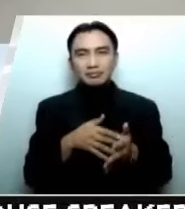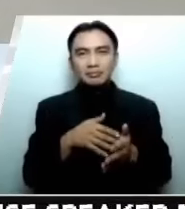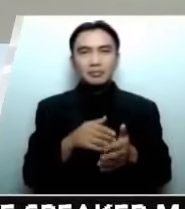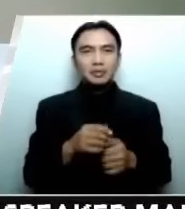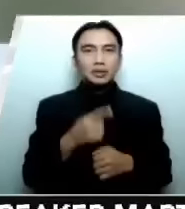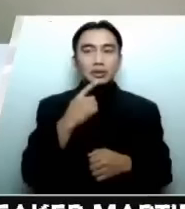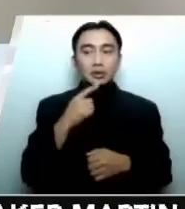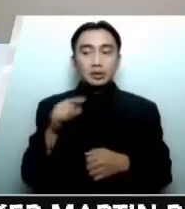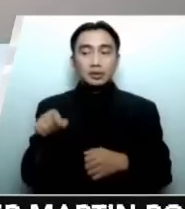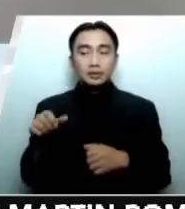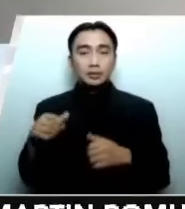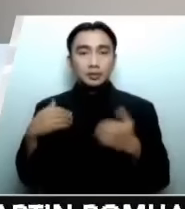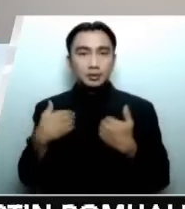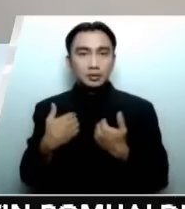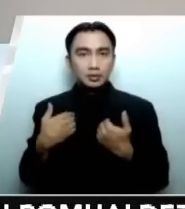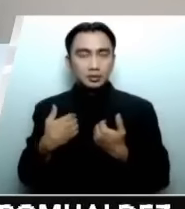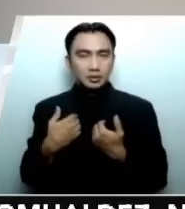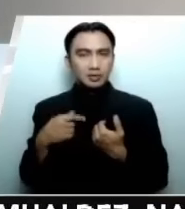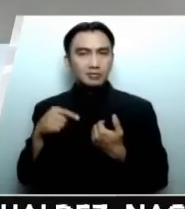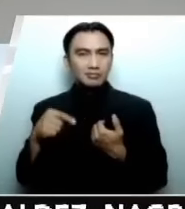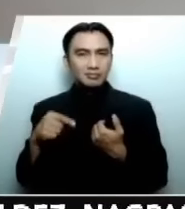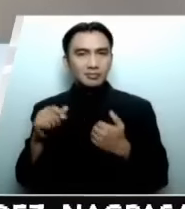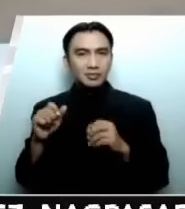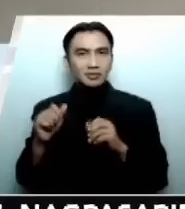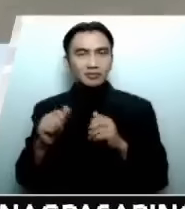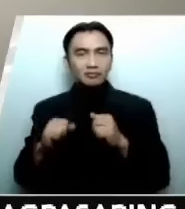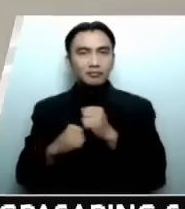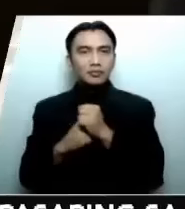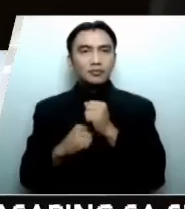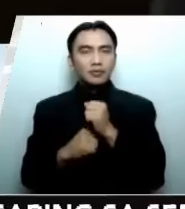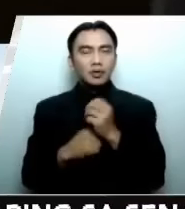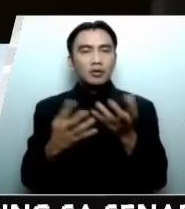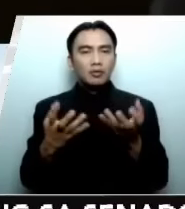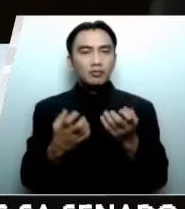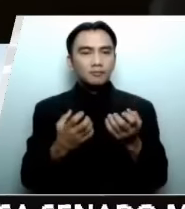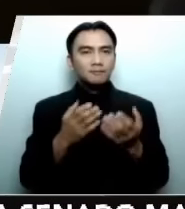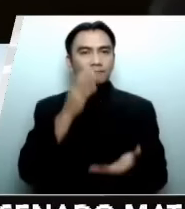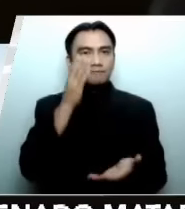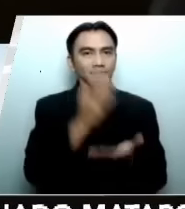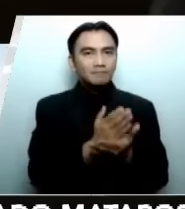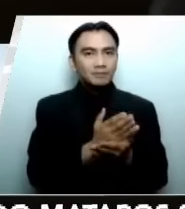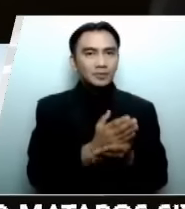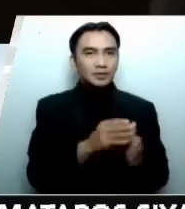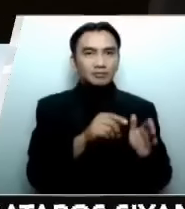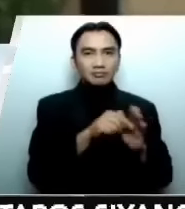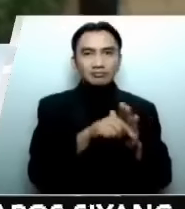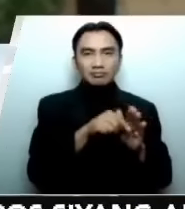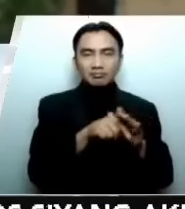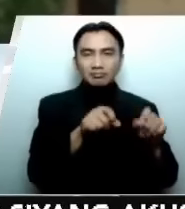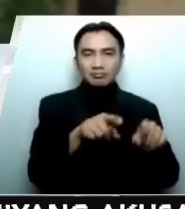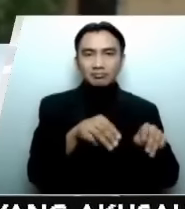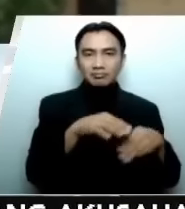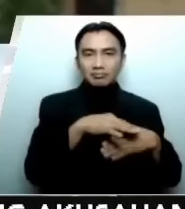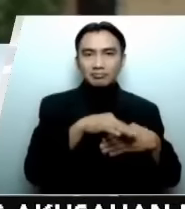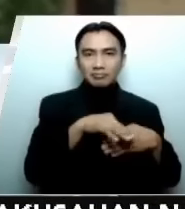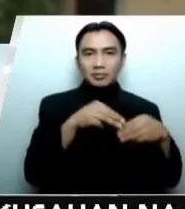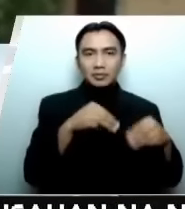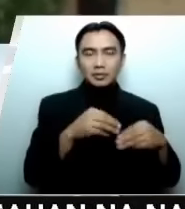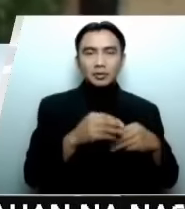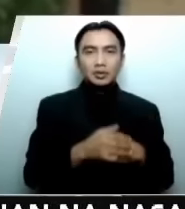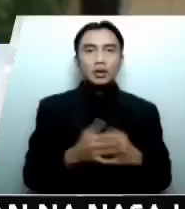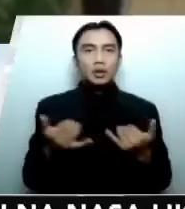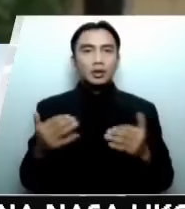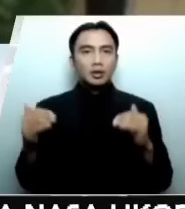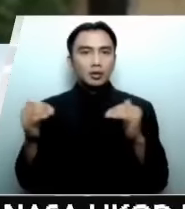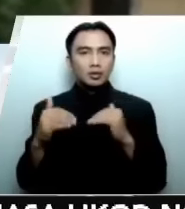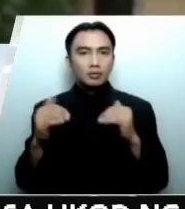ganitong kalakaran ang gusto na nilang maputol na. Ngayong araw muling nagdaos ng National Forum ang grupo na layong puksain ng